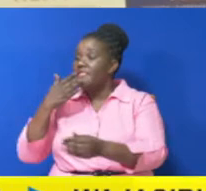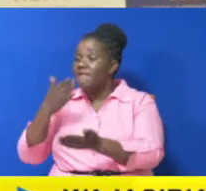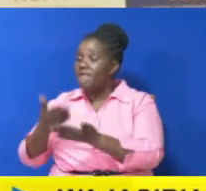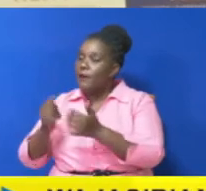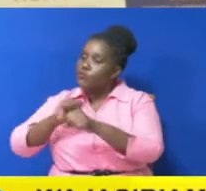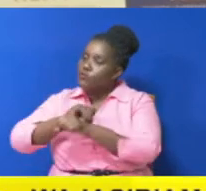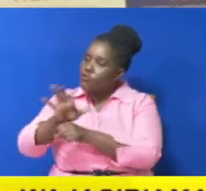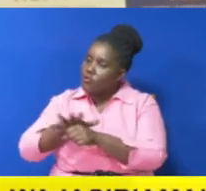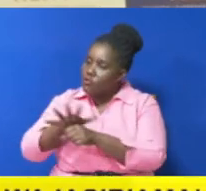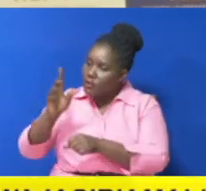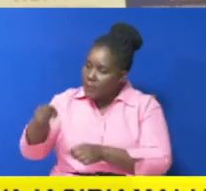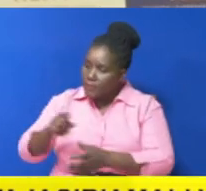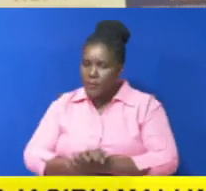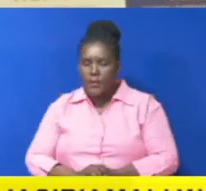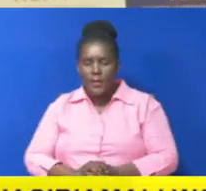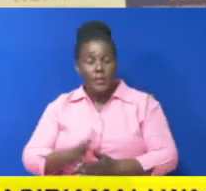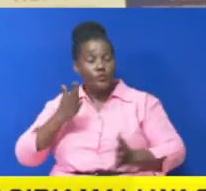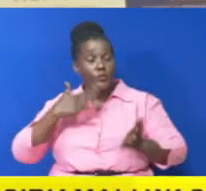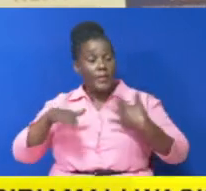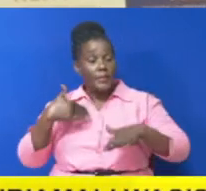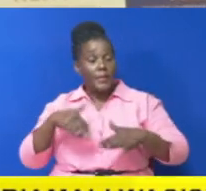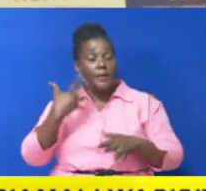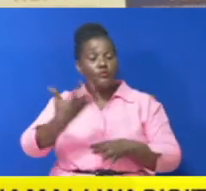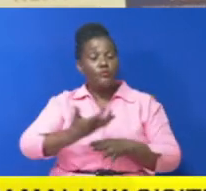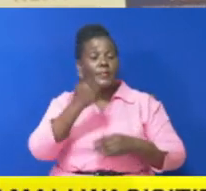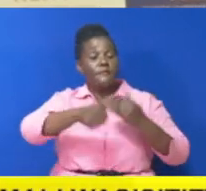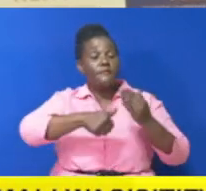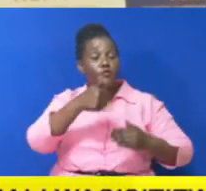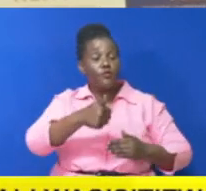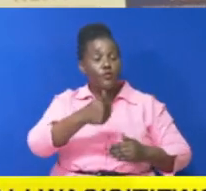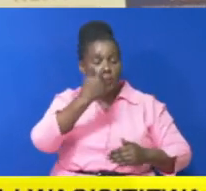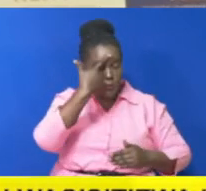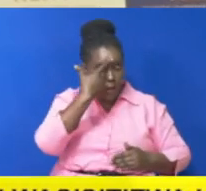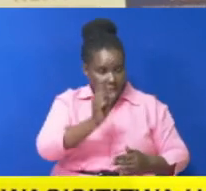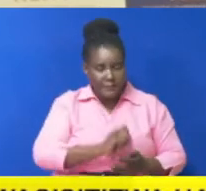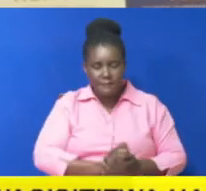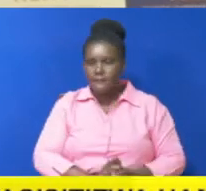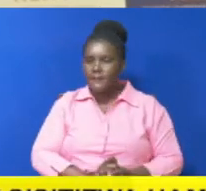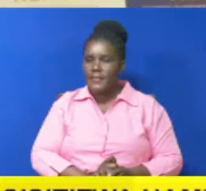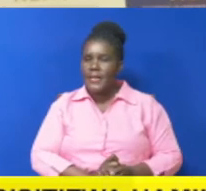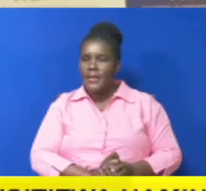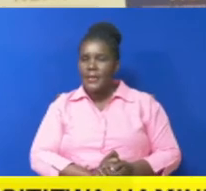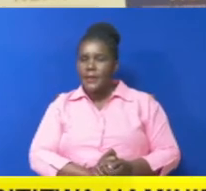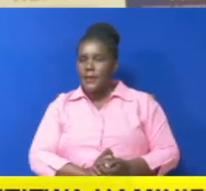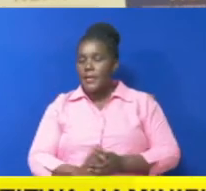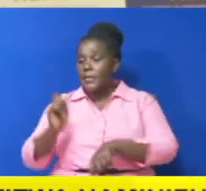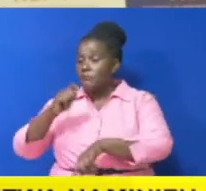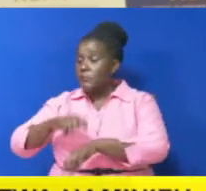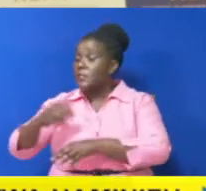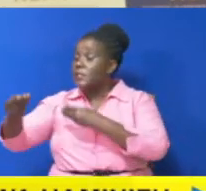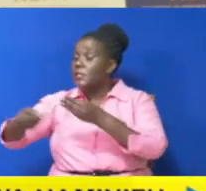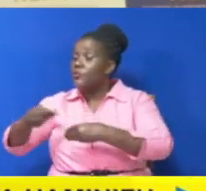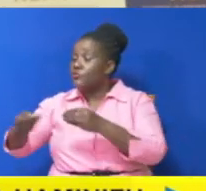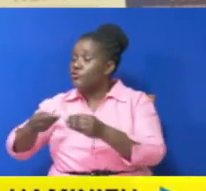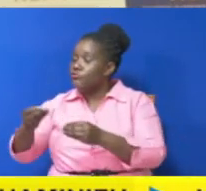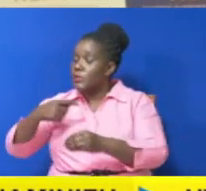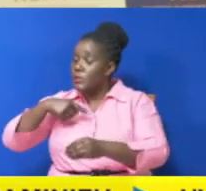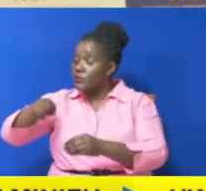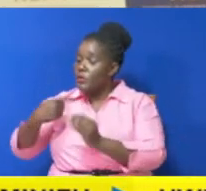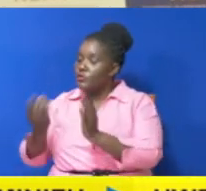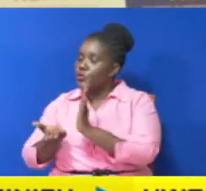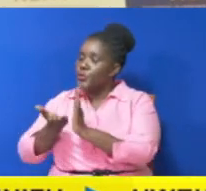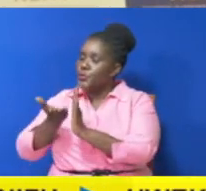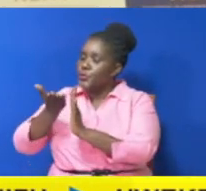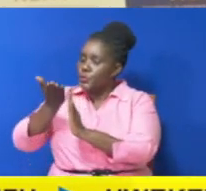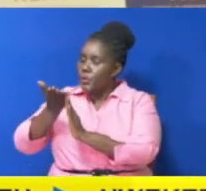iliyopita, tunahitaji viongozi walio makini. Iwe katika kipindi ambacho uchumi wetu unakuwa, tunahitaji